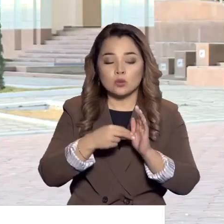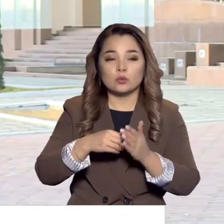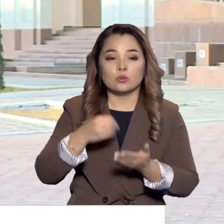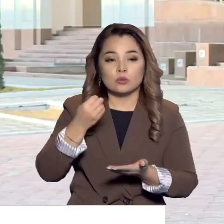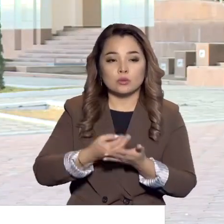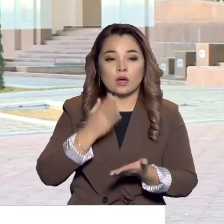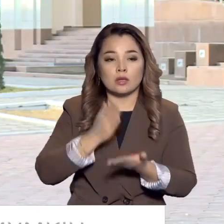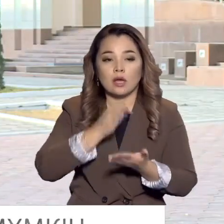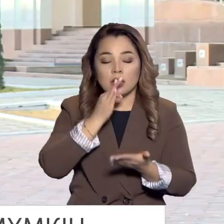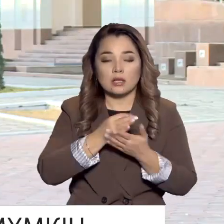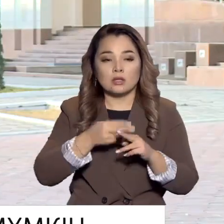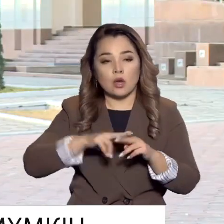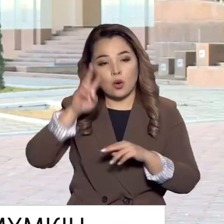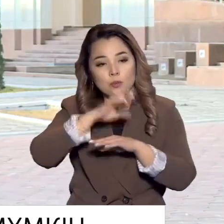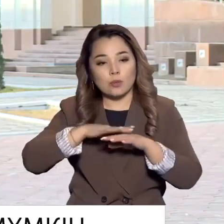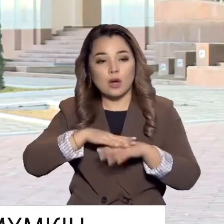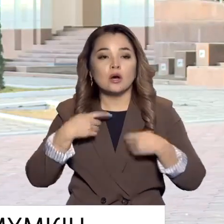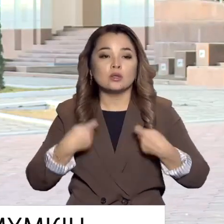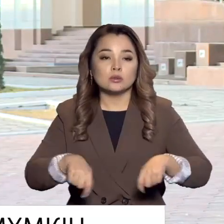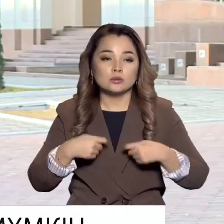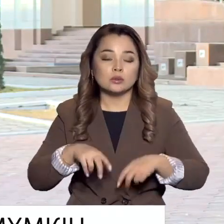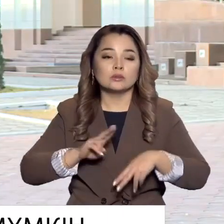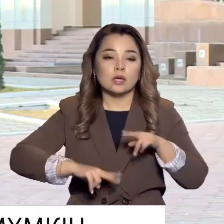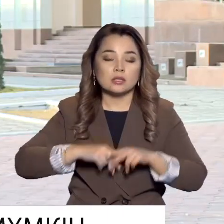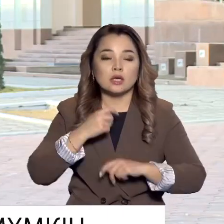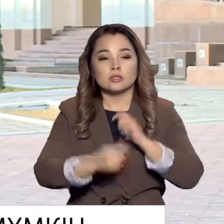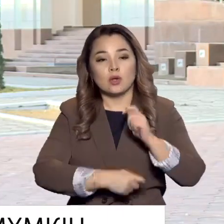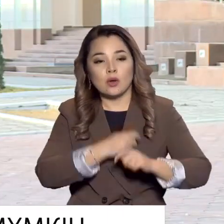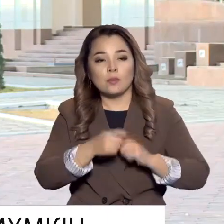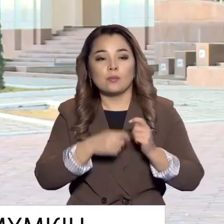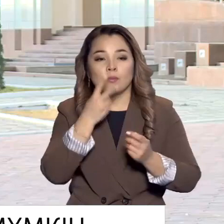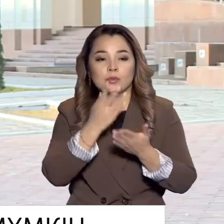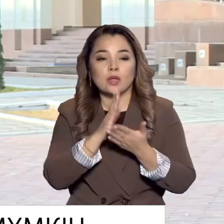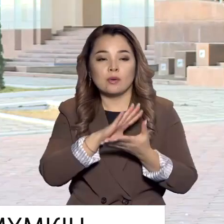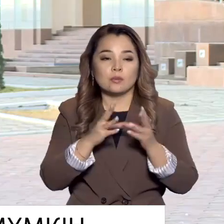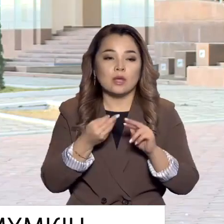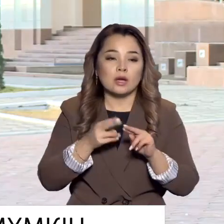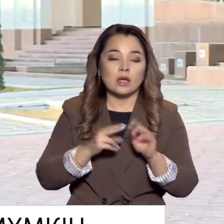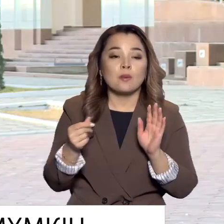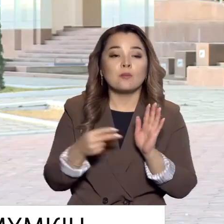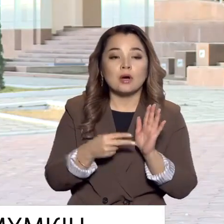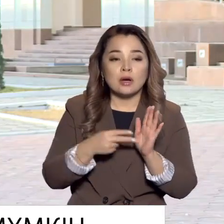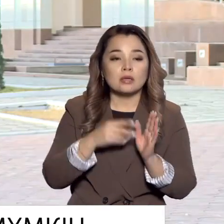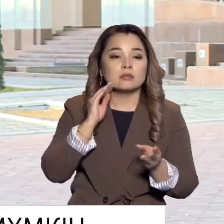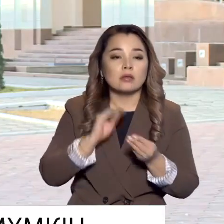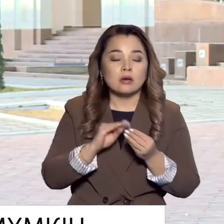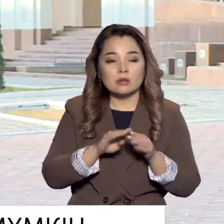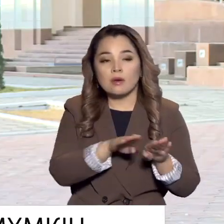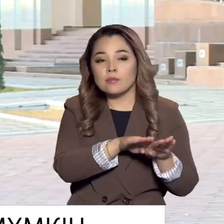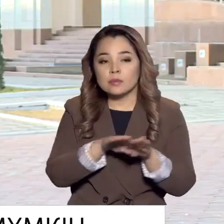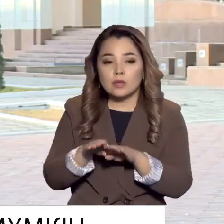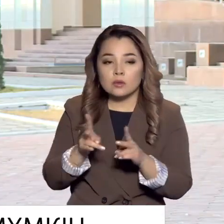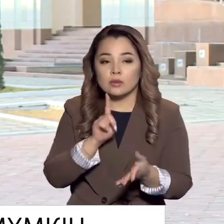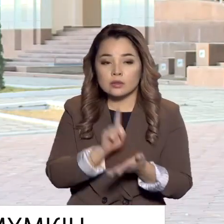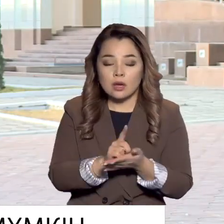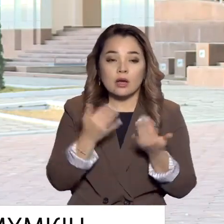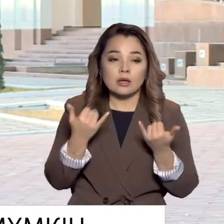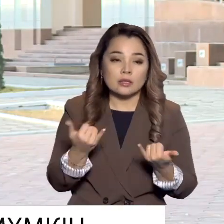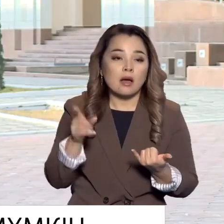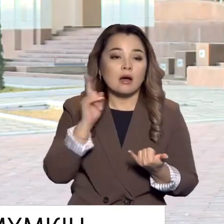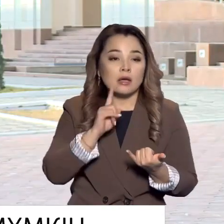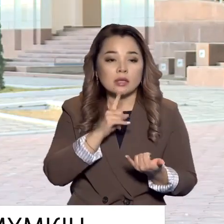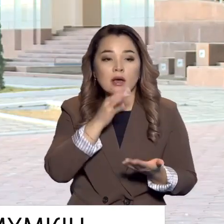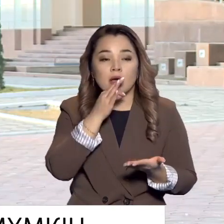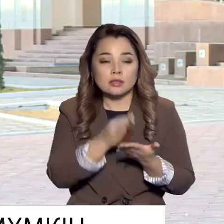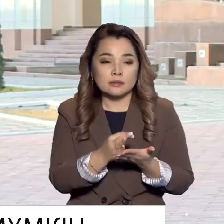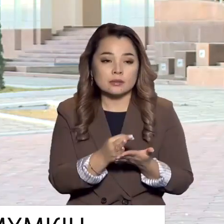үкімет осы құрылыс нарығындағы строй материал деп білетін құрылыс заттарының бағасын бір қалыпқа келтіру үшін қазірше